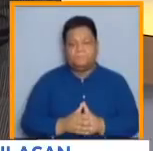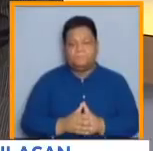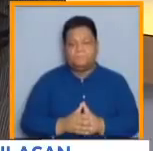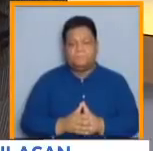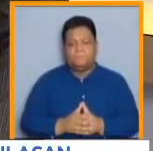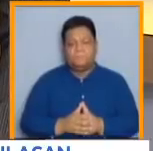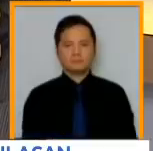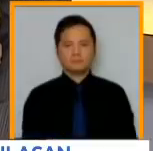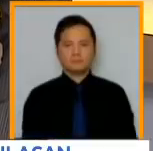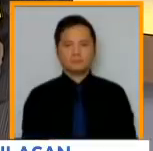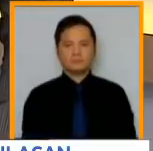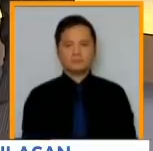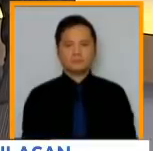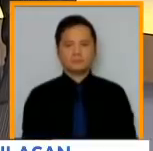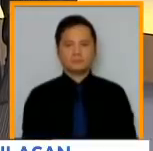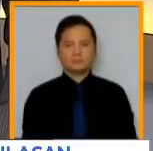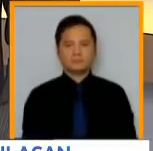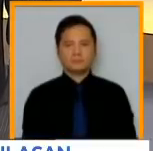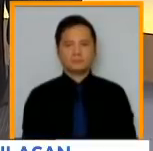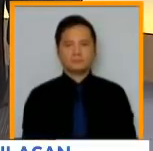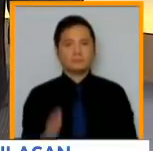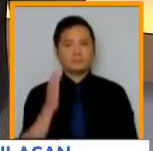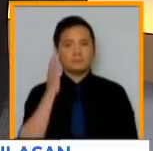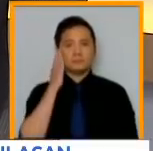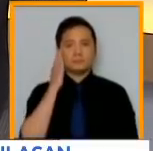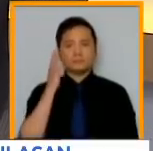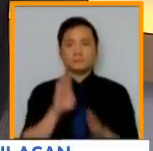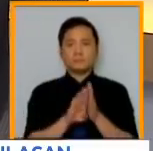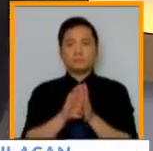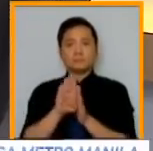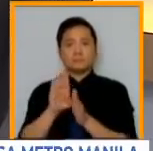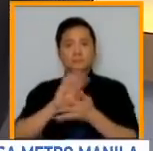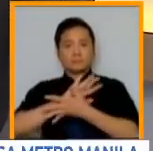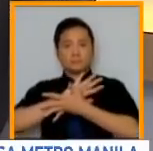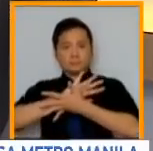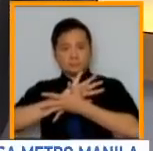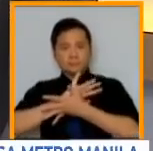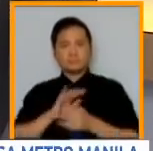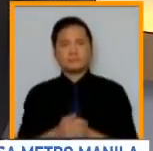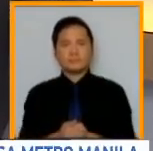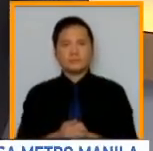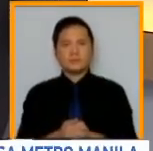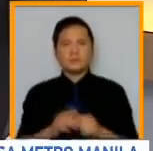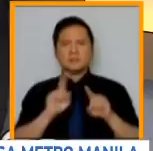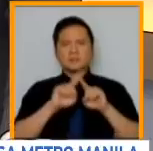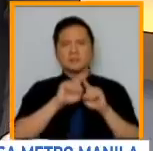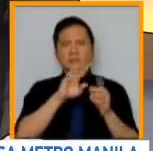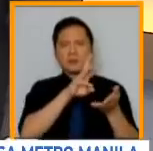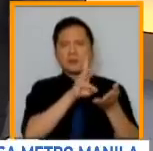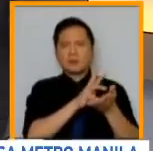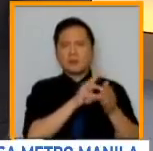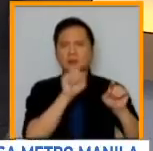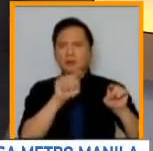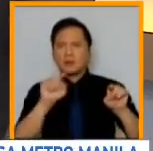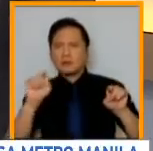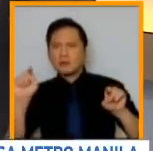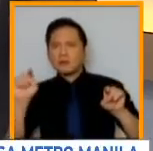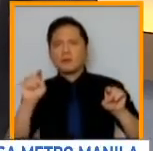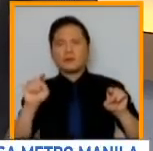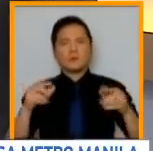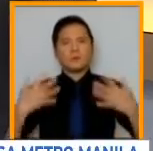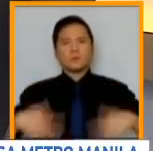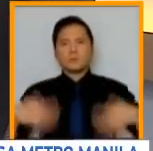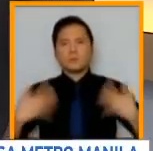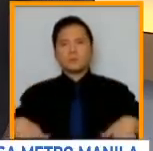Kasunod ng pagtaas sa bilang ng mga kaso ng COVID-19, dumaan rin ang mga lugar na o dumami rin ang mga lugar na naka-granular